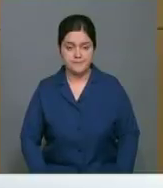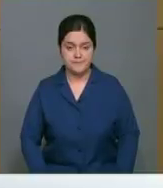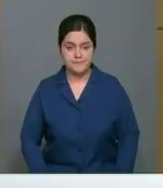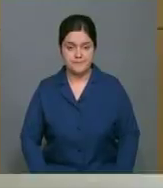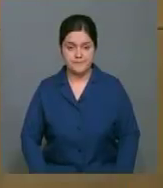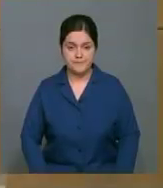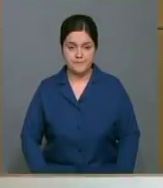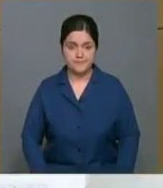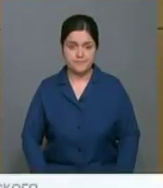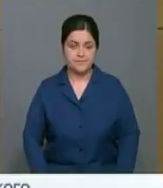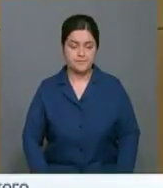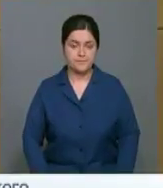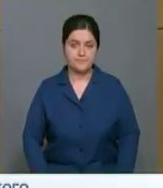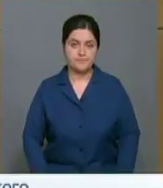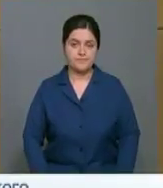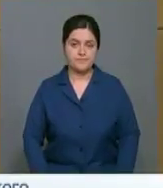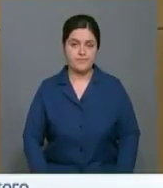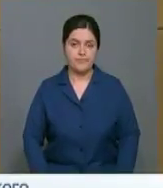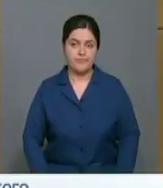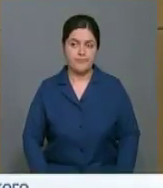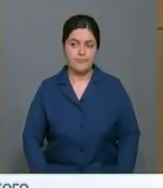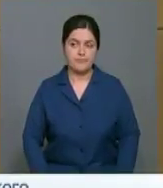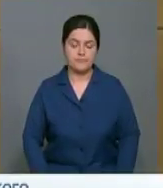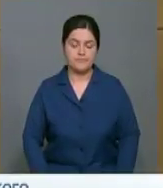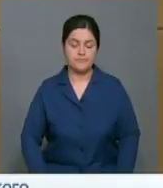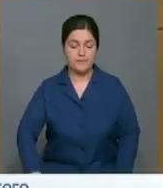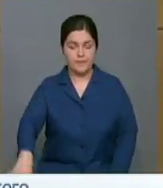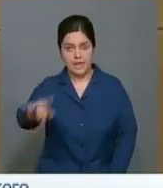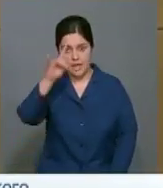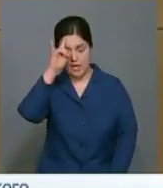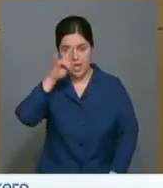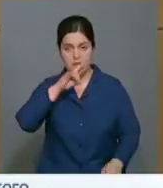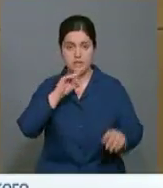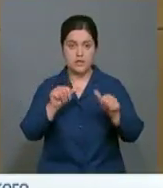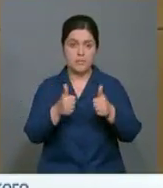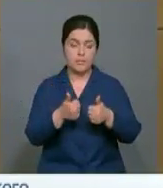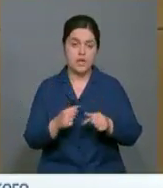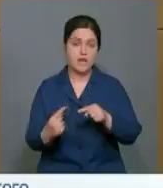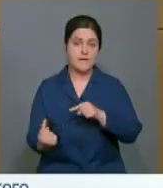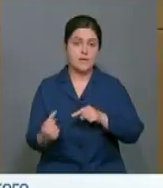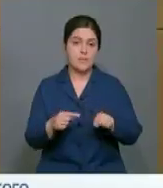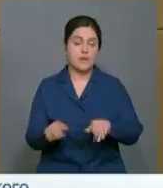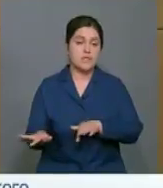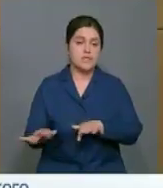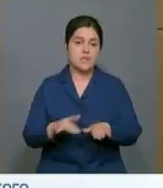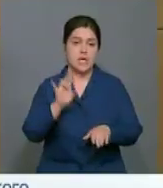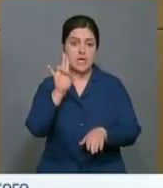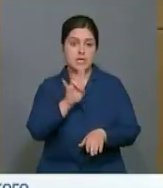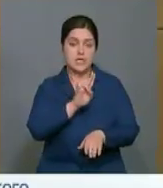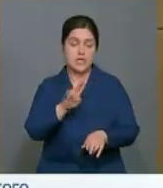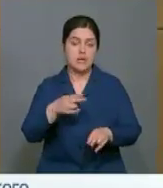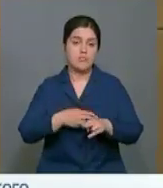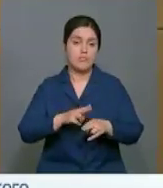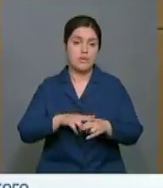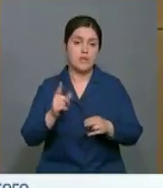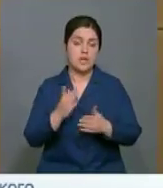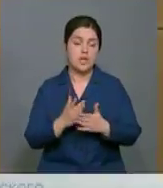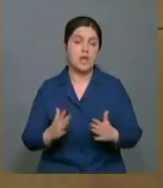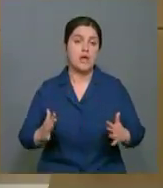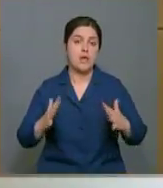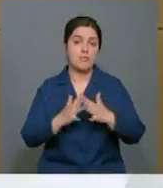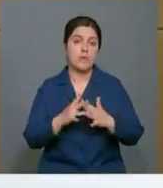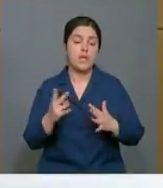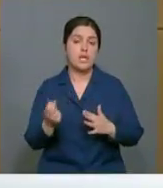Біздің модель ұлттық дәстүрлерге. Казахстанская модель взаимодействия и религии должна основываться на симбиозе национальных